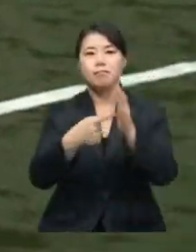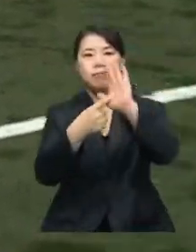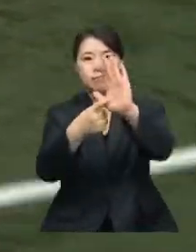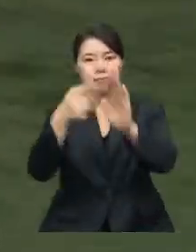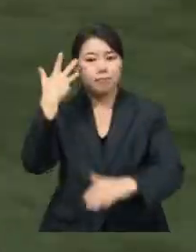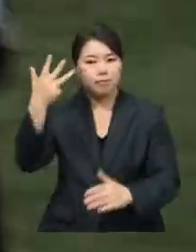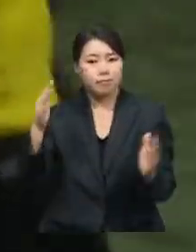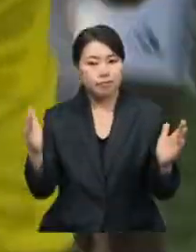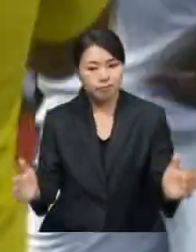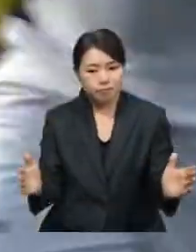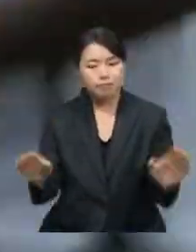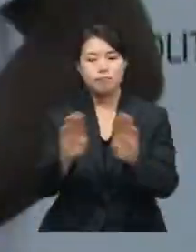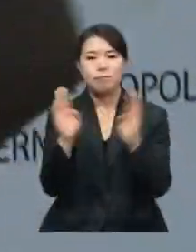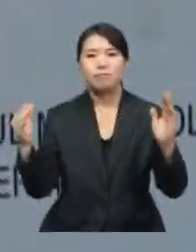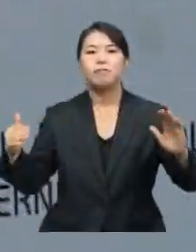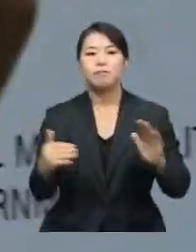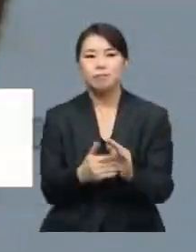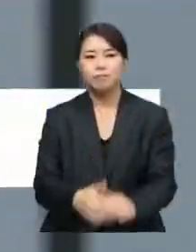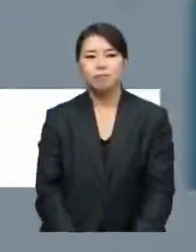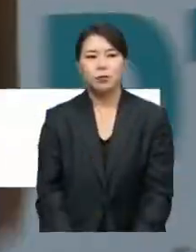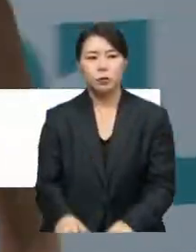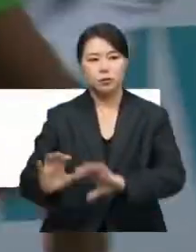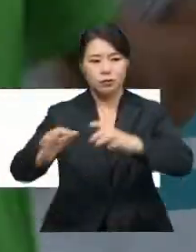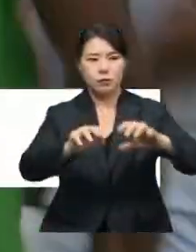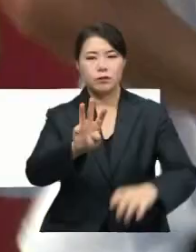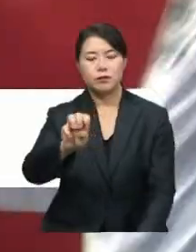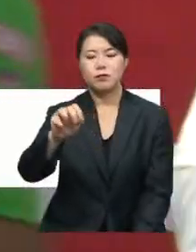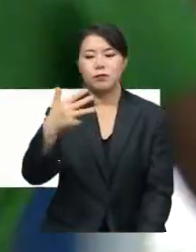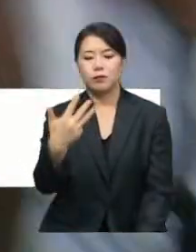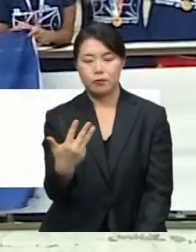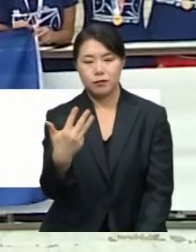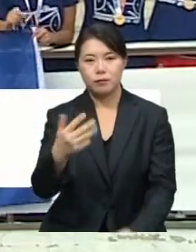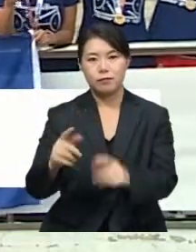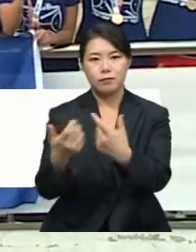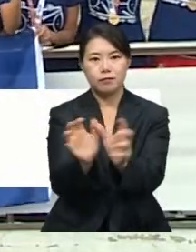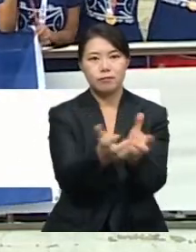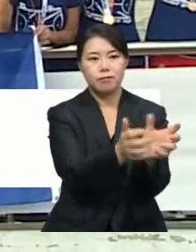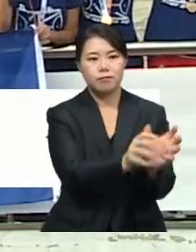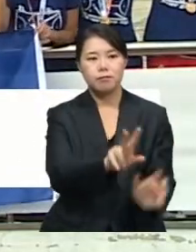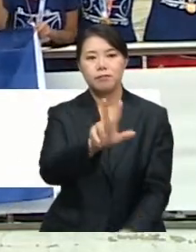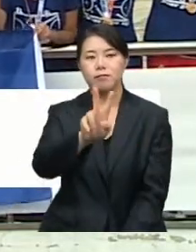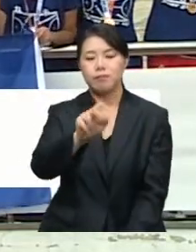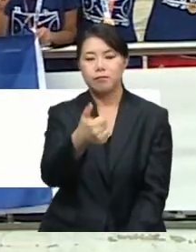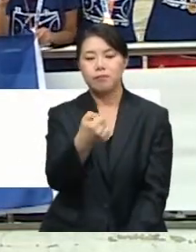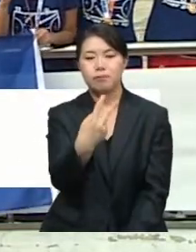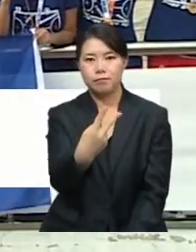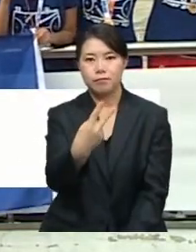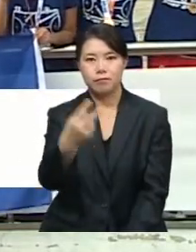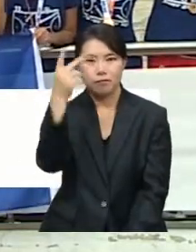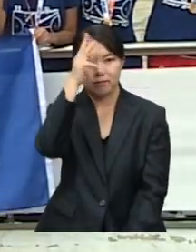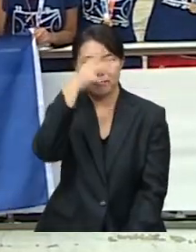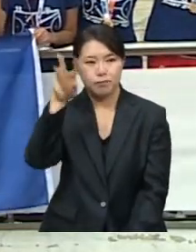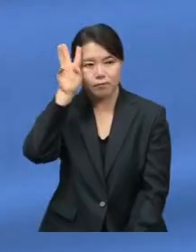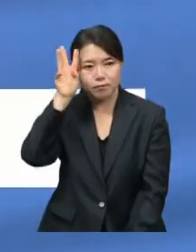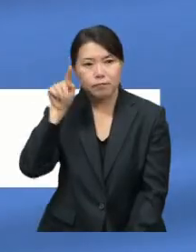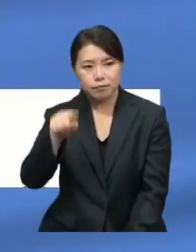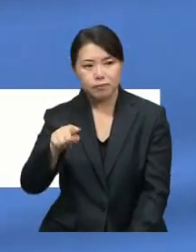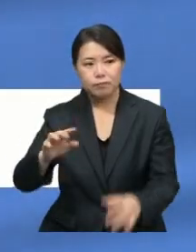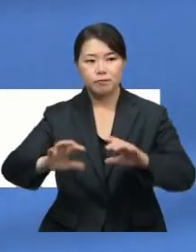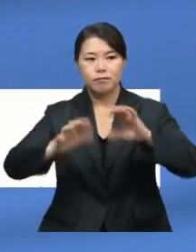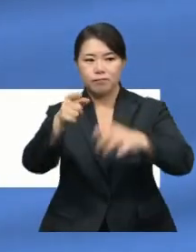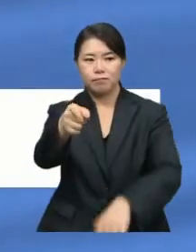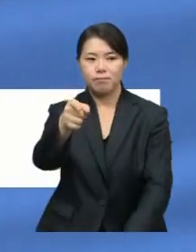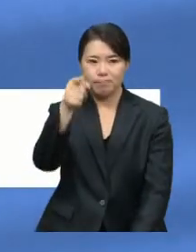내렸습니다. 이번 대회엔 38개 나라에서 52개 팀이 참여했는데 멕시코가 홈리스 월드컵 세계